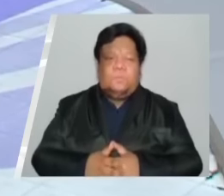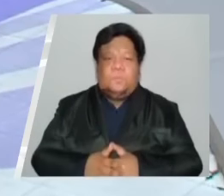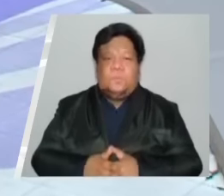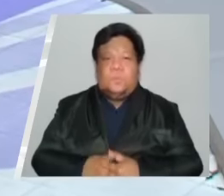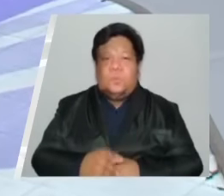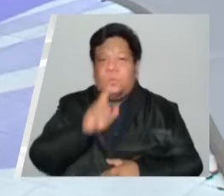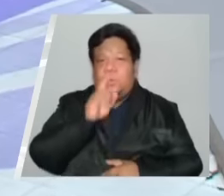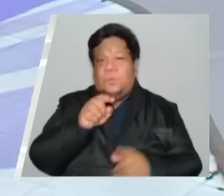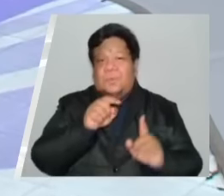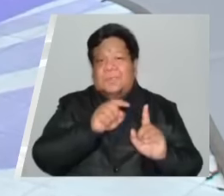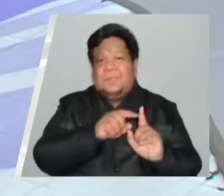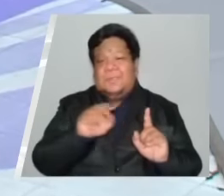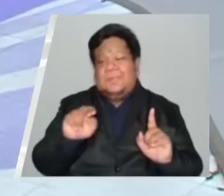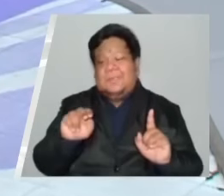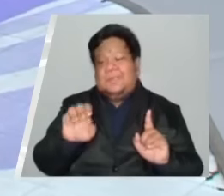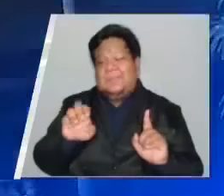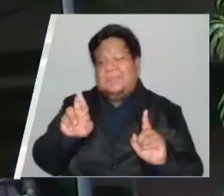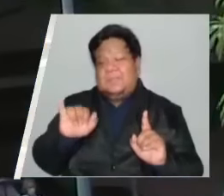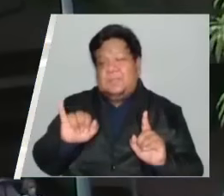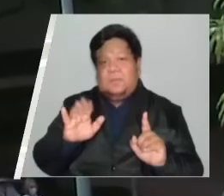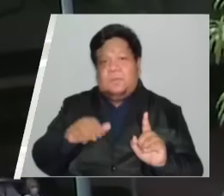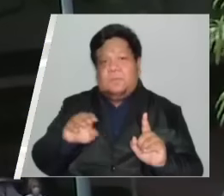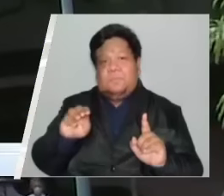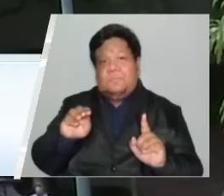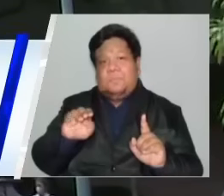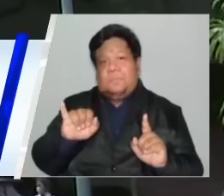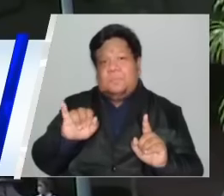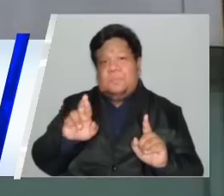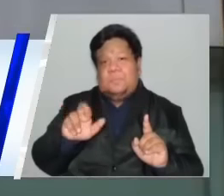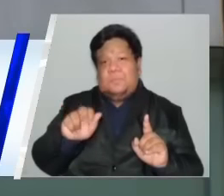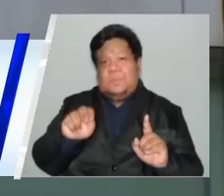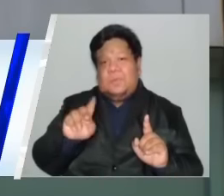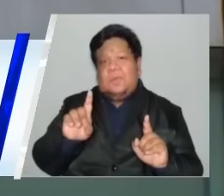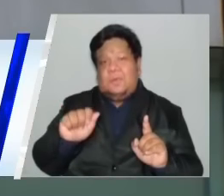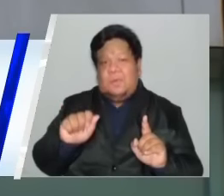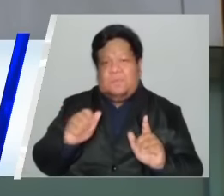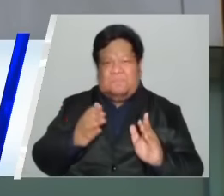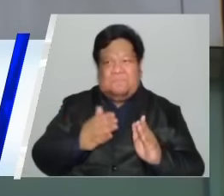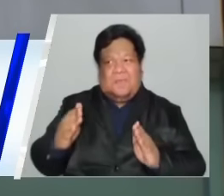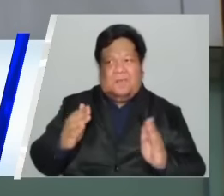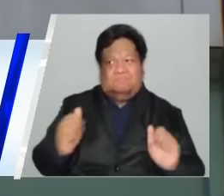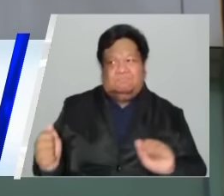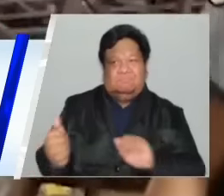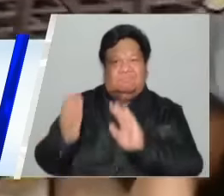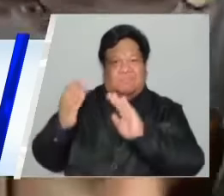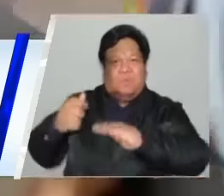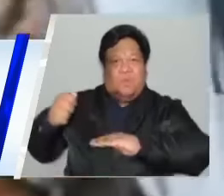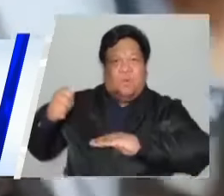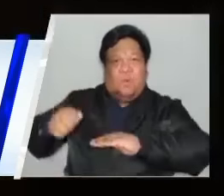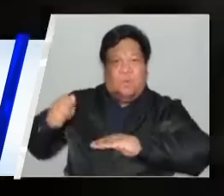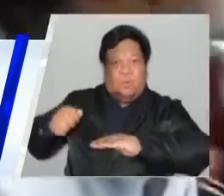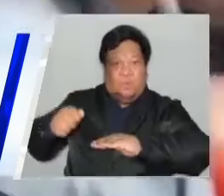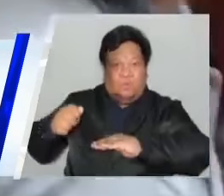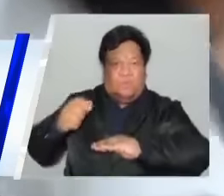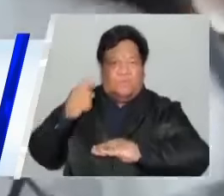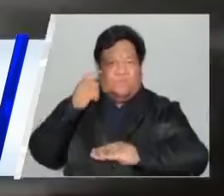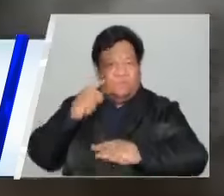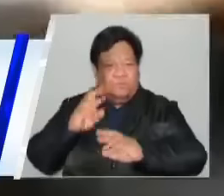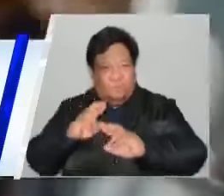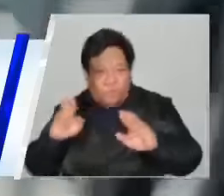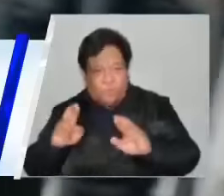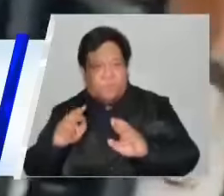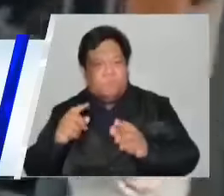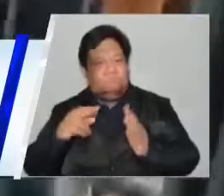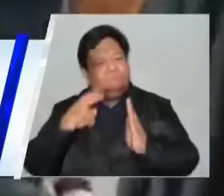Naig Miranda kanina. Ay sa Pasay RTC Branch 112, hinihintay pa ang kometyo ng piskalya kaugnay sa inihaing motion